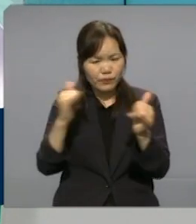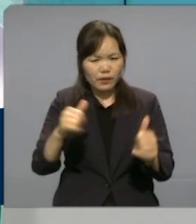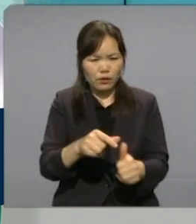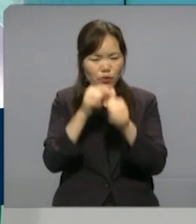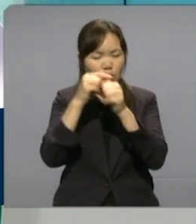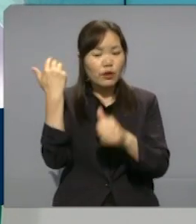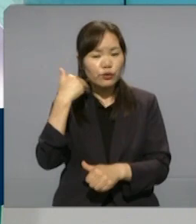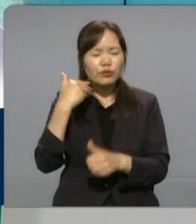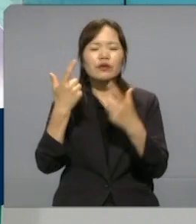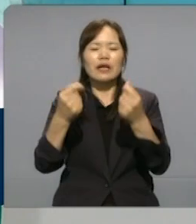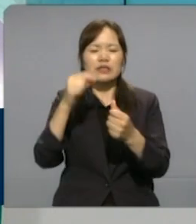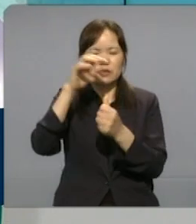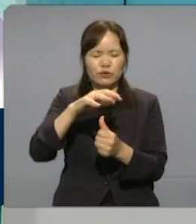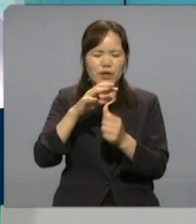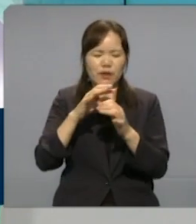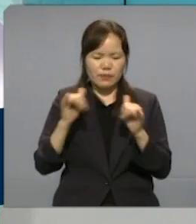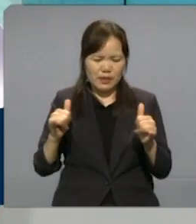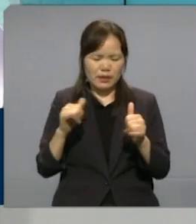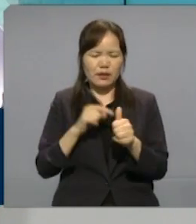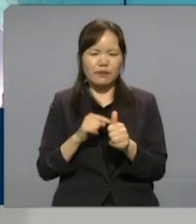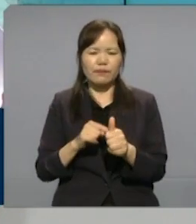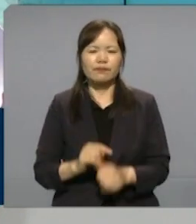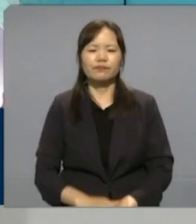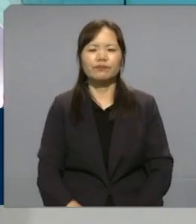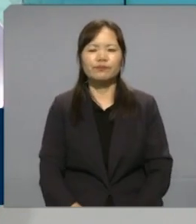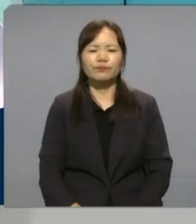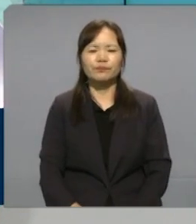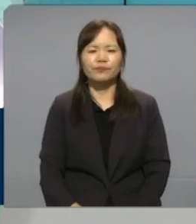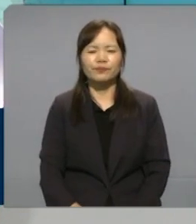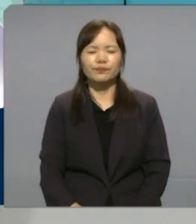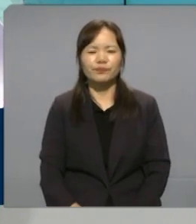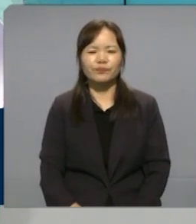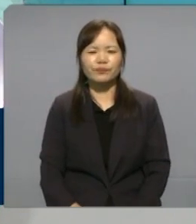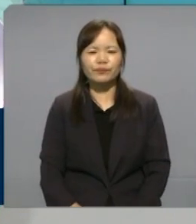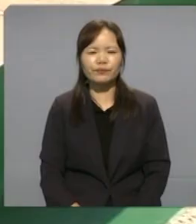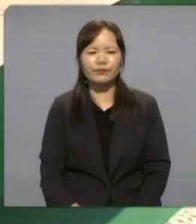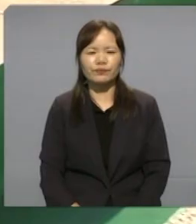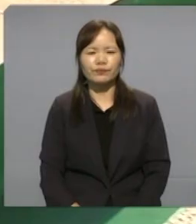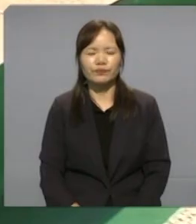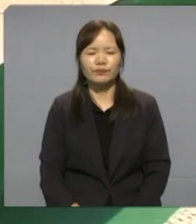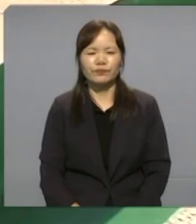동료 수용자입니다. 유은총 기자가 단독 보도합니다.